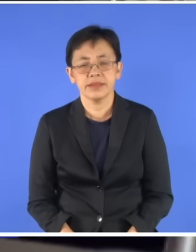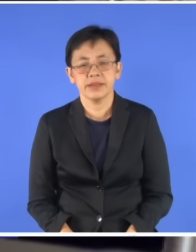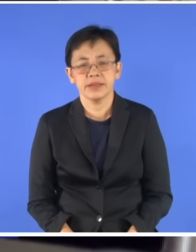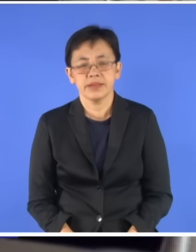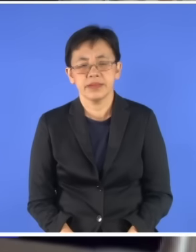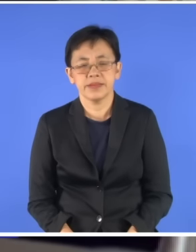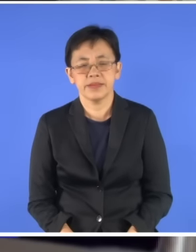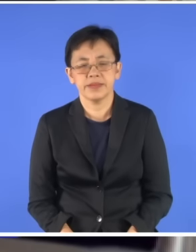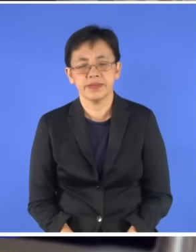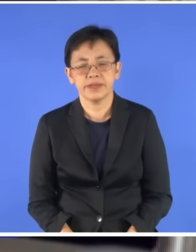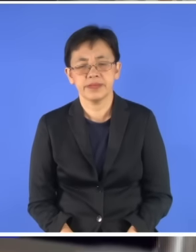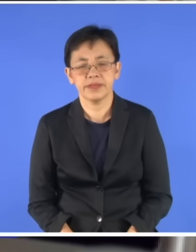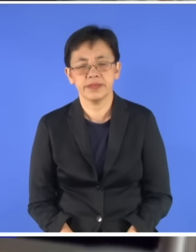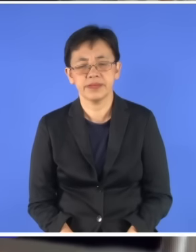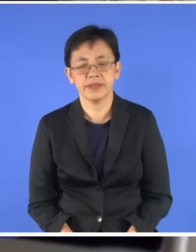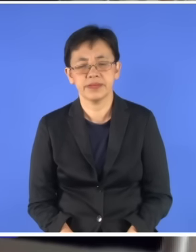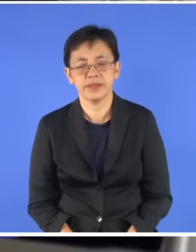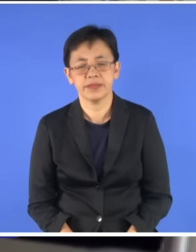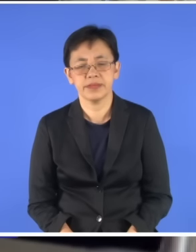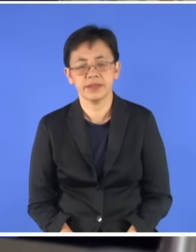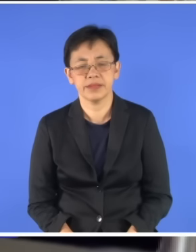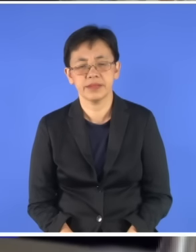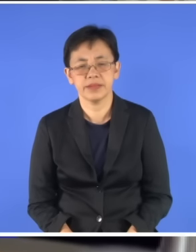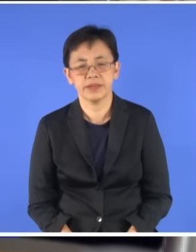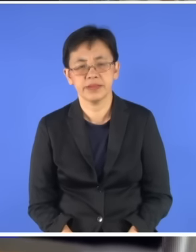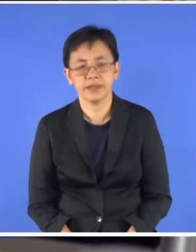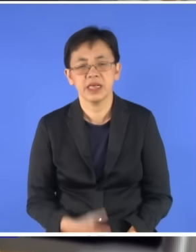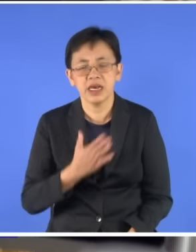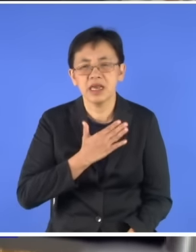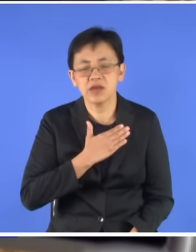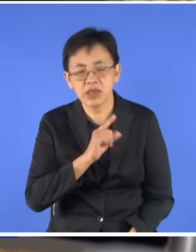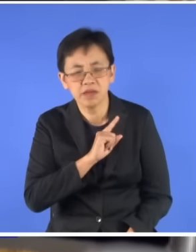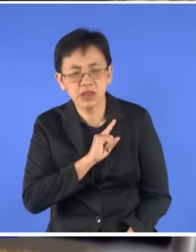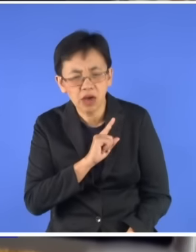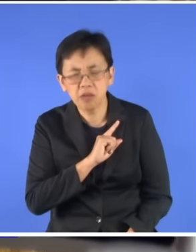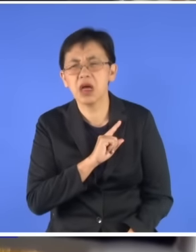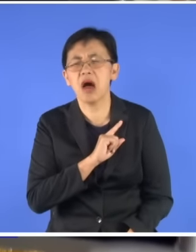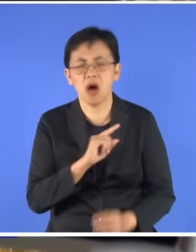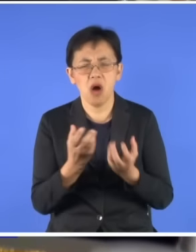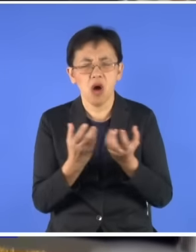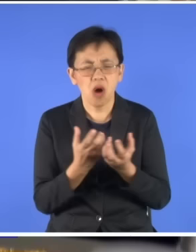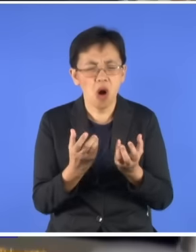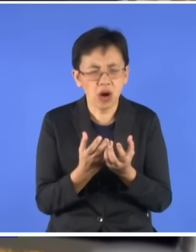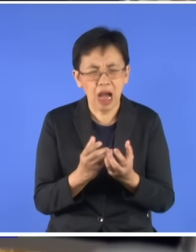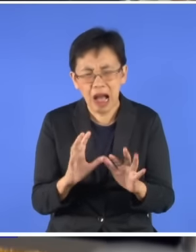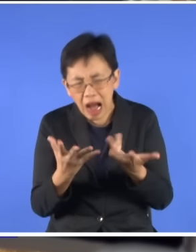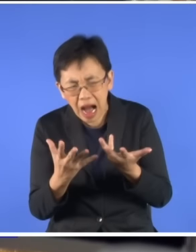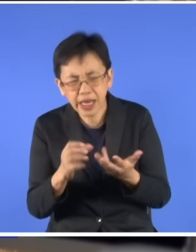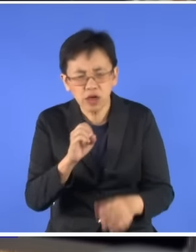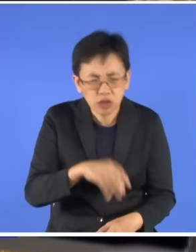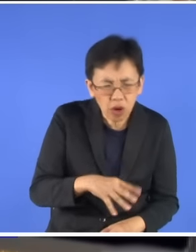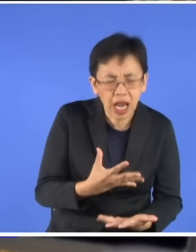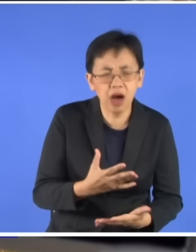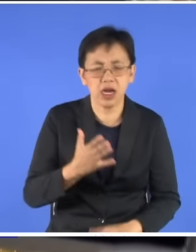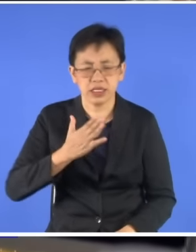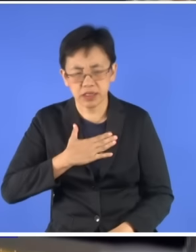แต่ลูกค้าน่ะเขาก็ต้องมาให้เราเป็นผู้รับผิดชอบความเสียหายต่างๆเราก็อยากจะให้เห็นใจอย่าทางเราแล้วก็ทาง